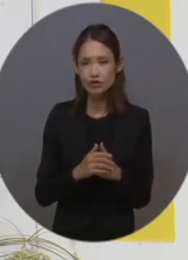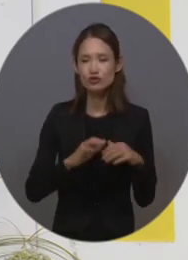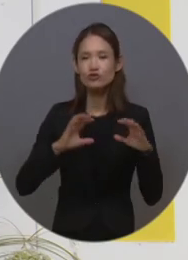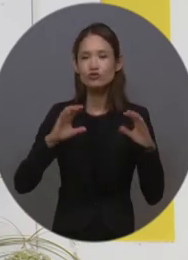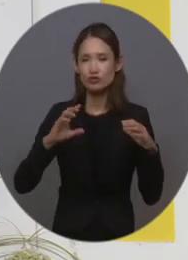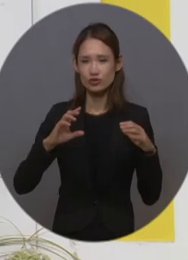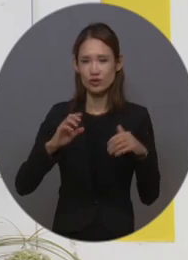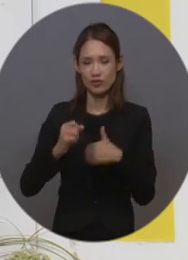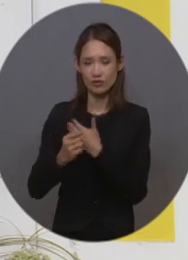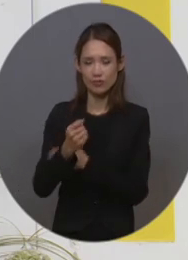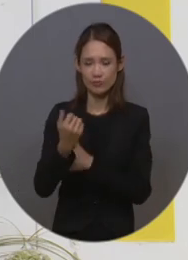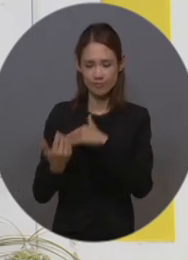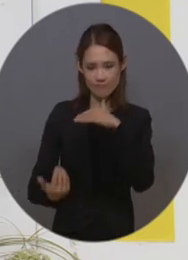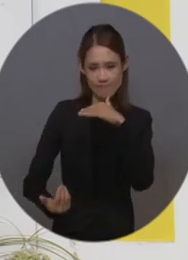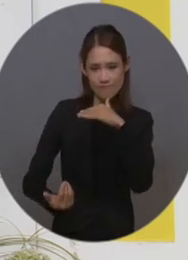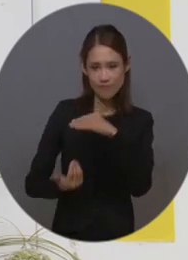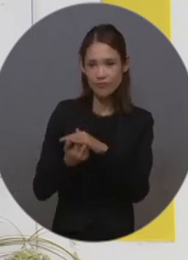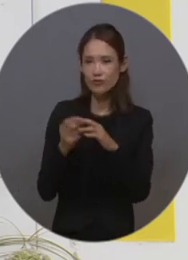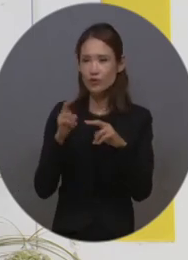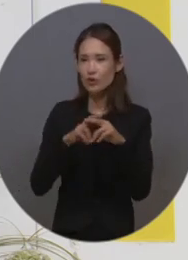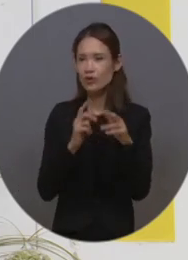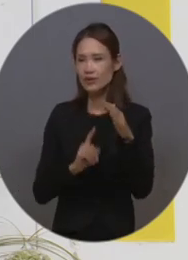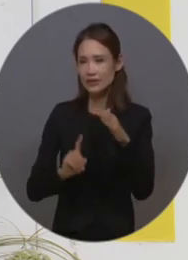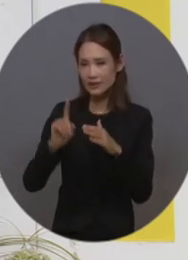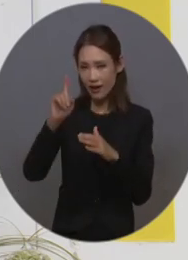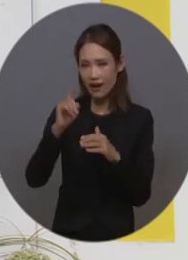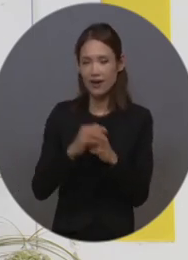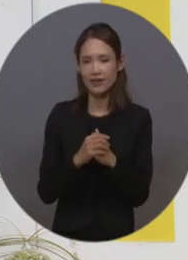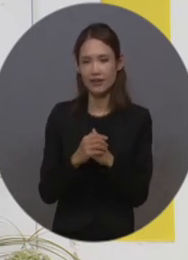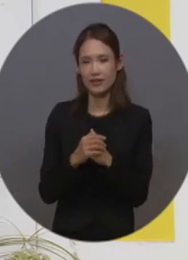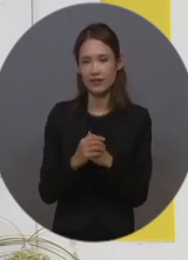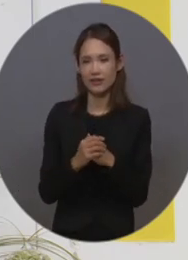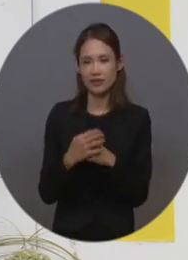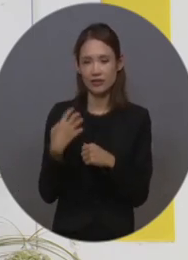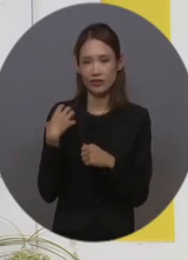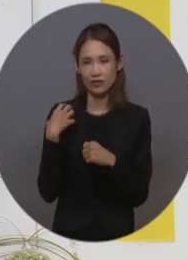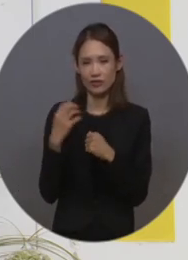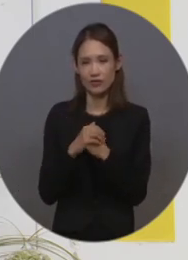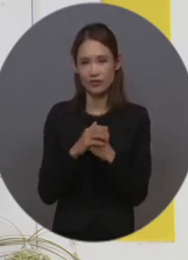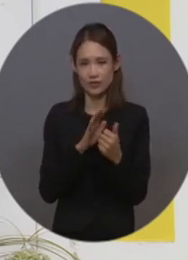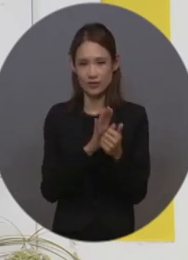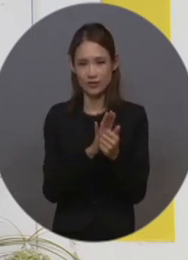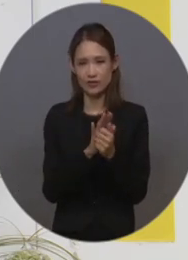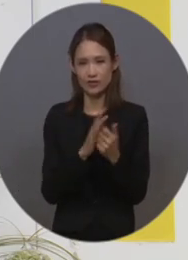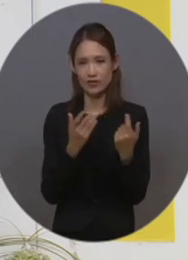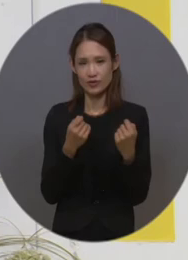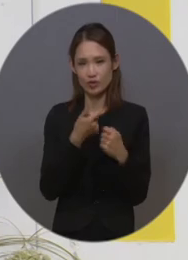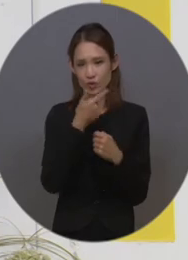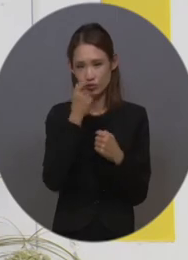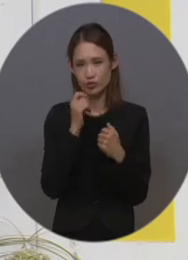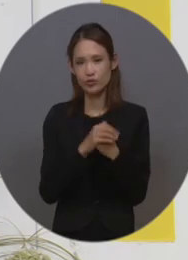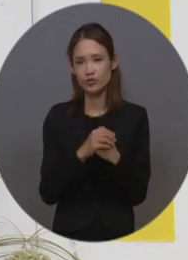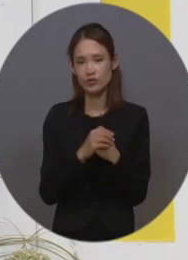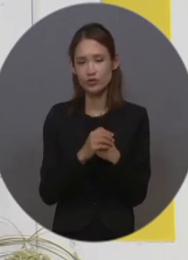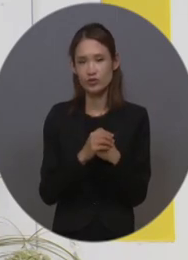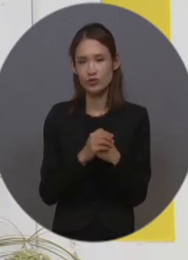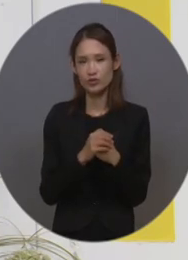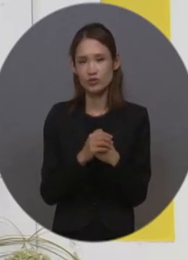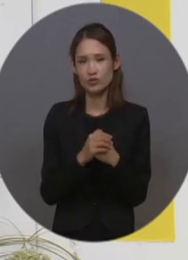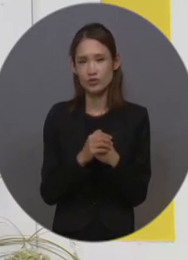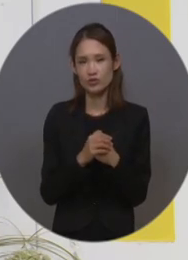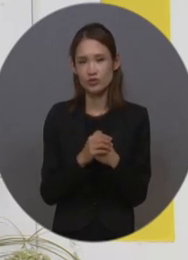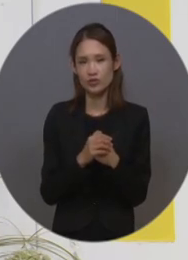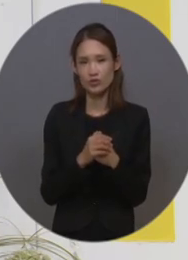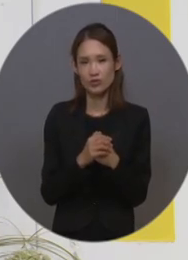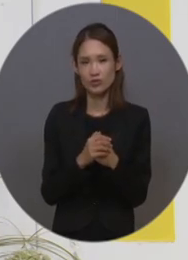국가적인 어떤 위상이나 또는 국가적인 또 역할이나 네. 기여 이것이 네. 너무 모자라다. 그래서 저는